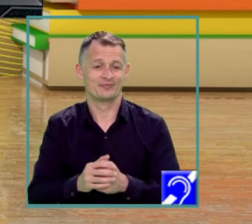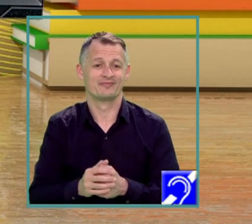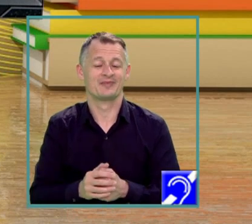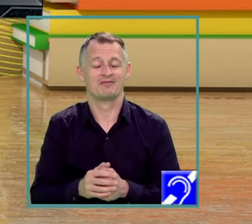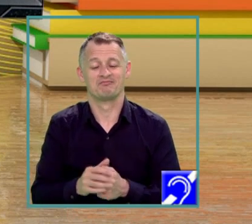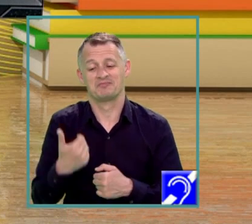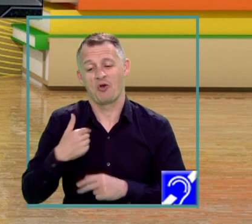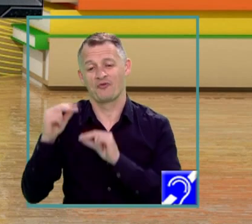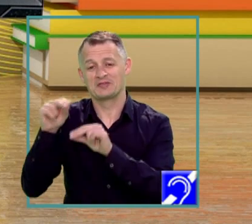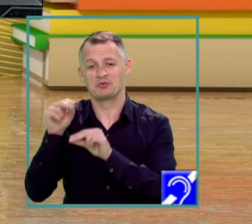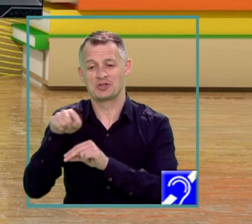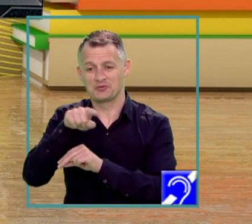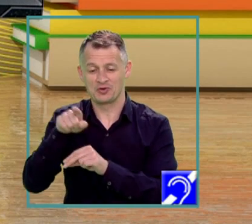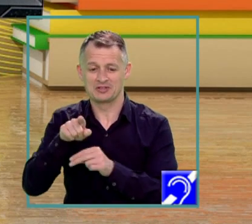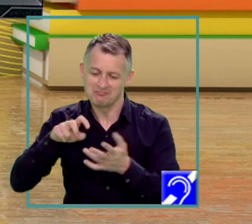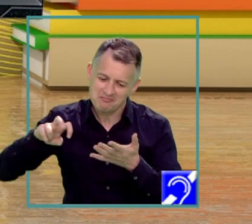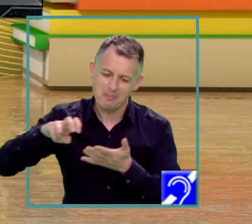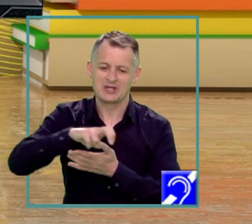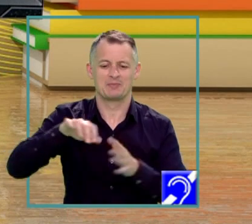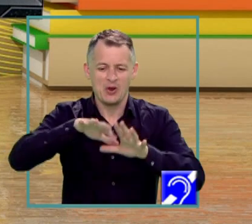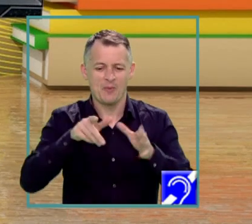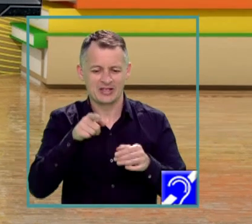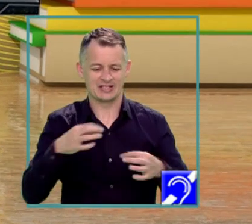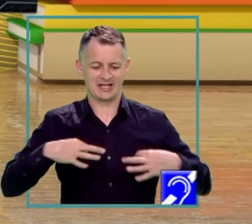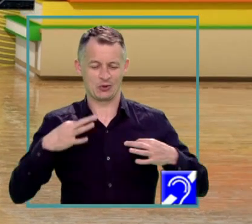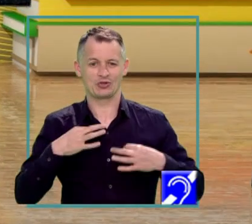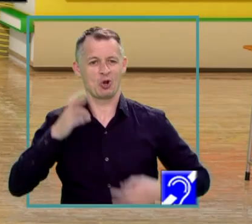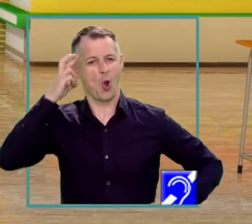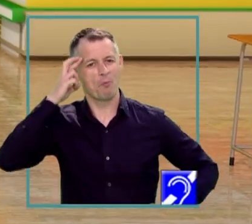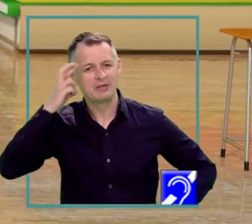lumea aceasta sănătoși optimiști